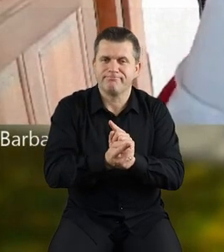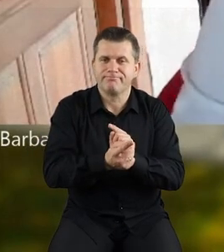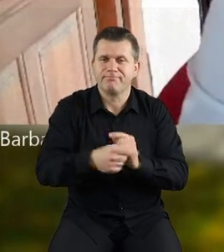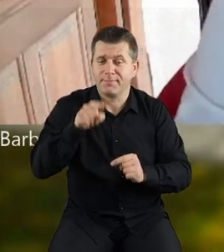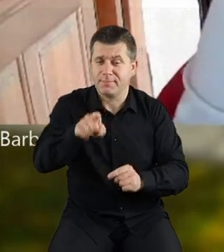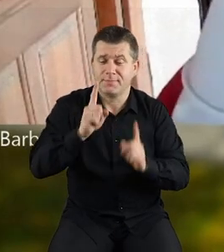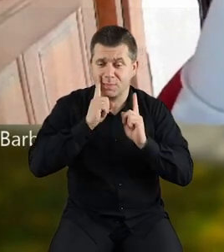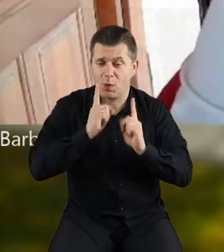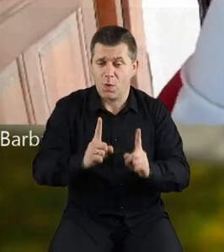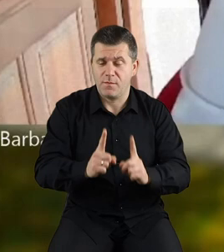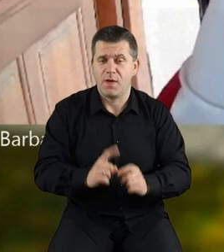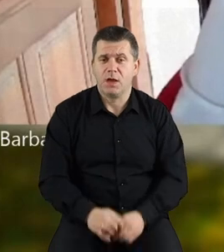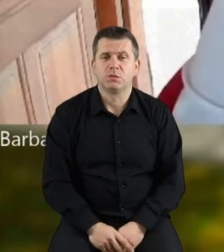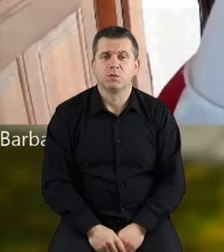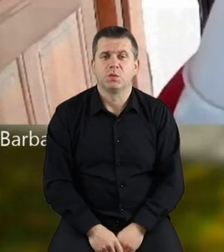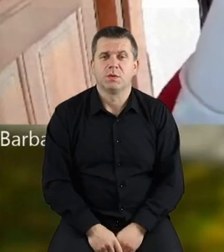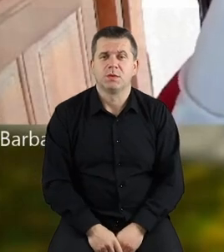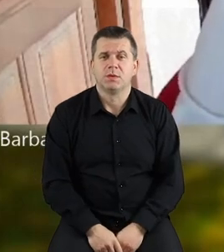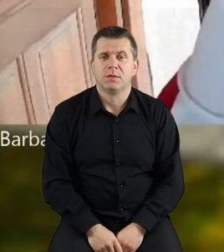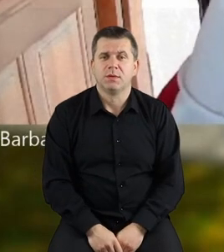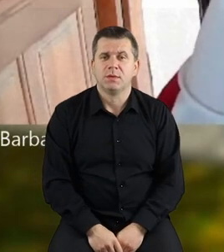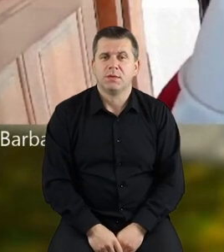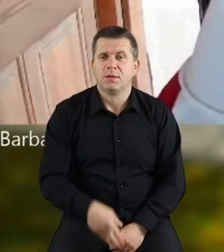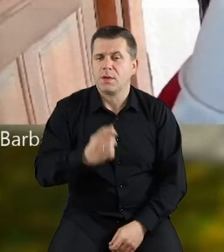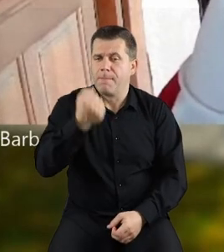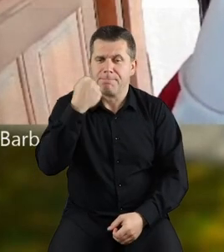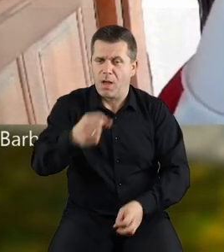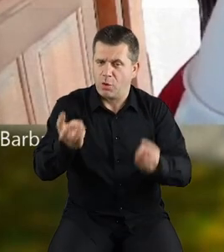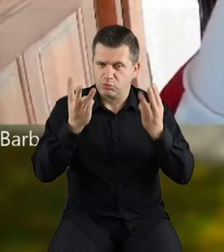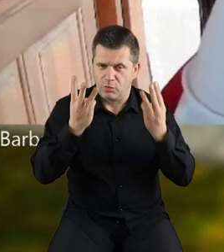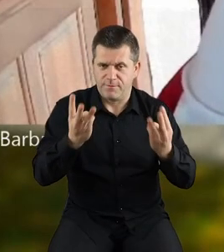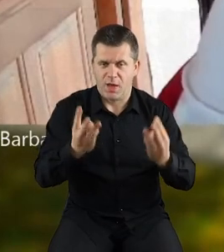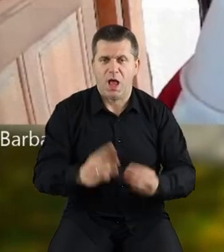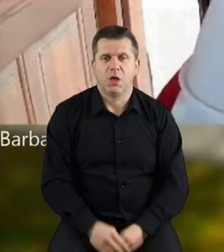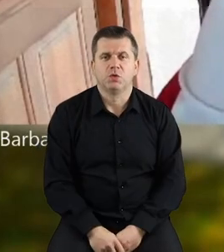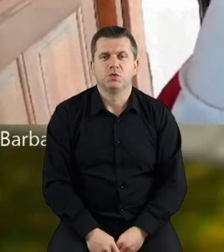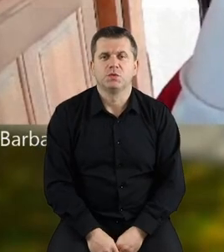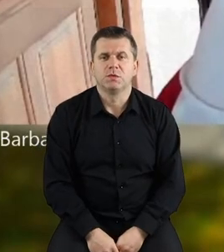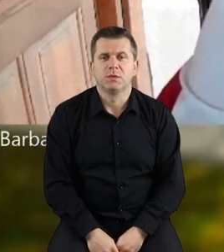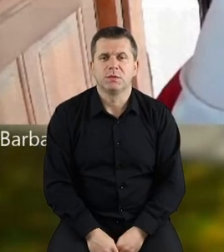przeprogramowanie się, jak zauważyłaś, Małgosiu, jest rzeczywiście